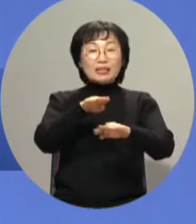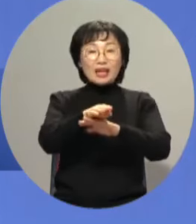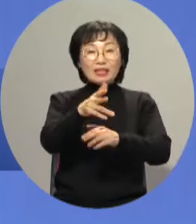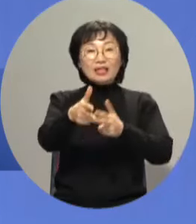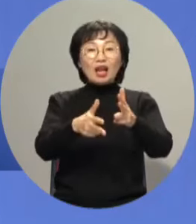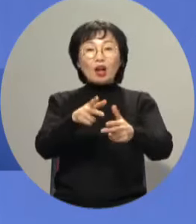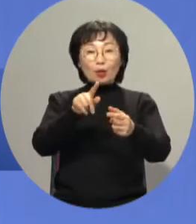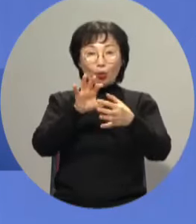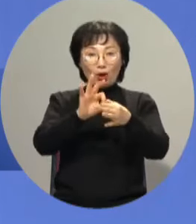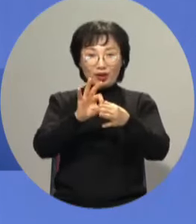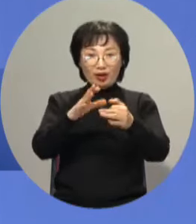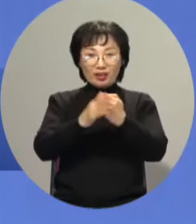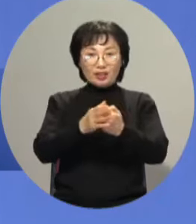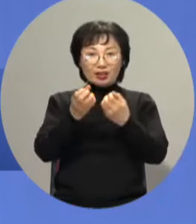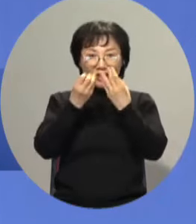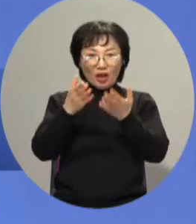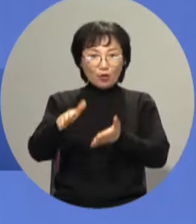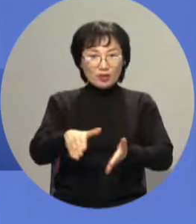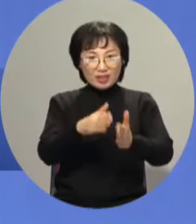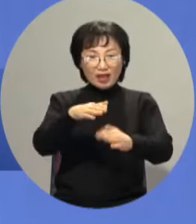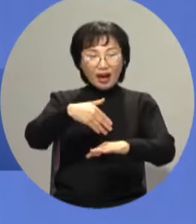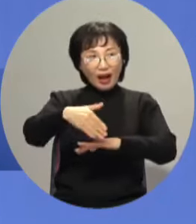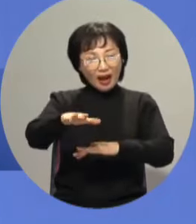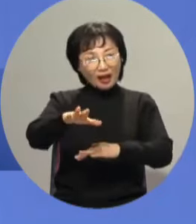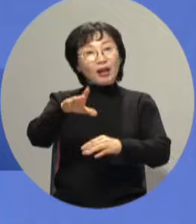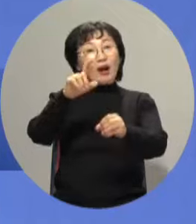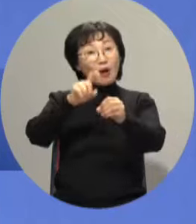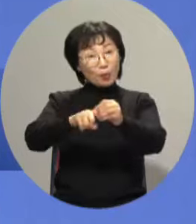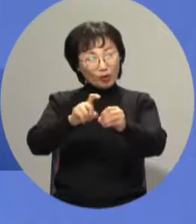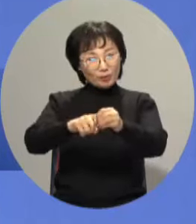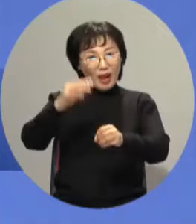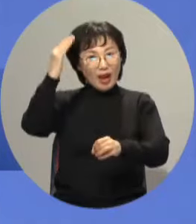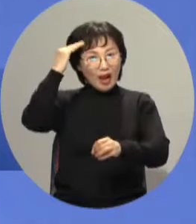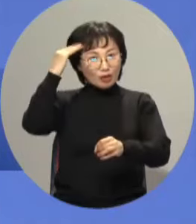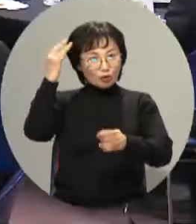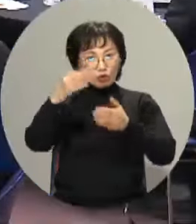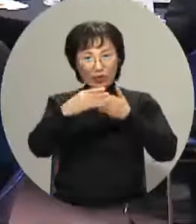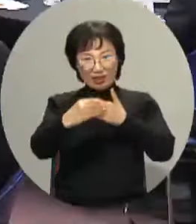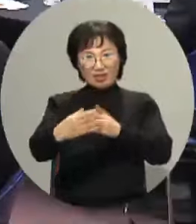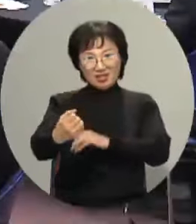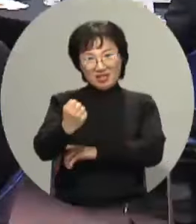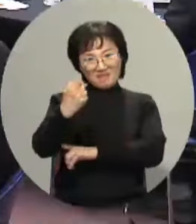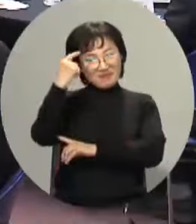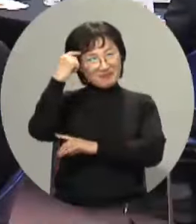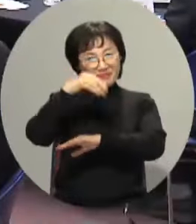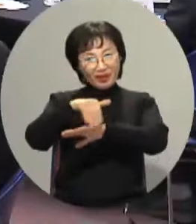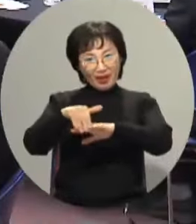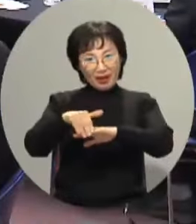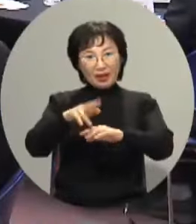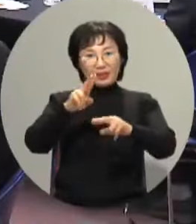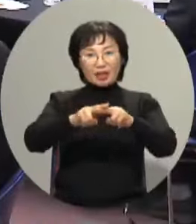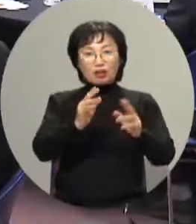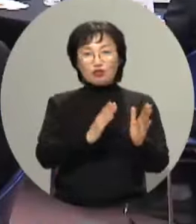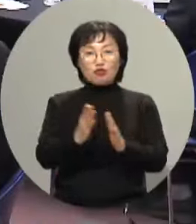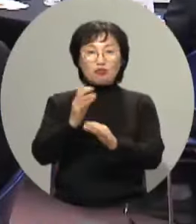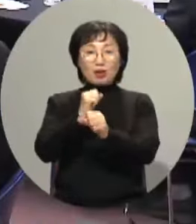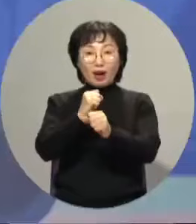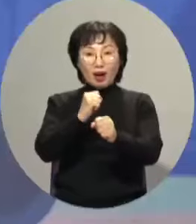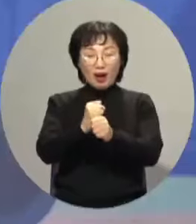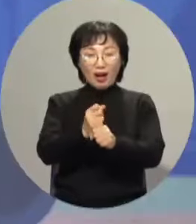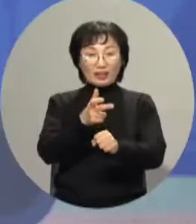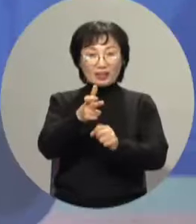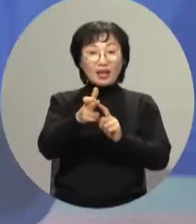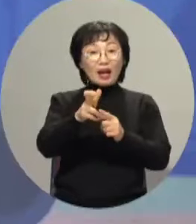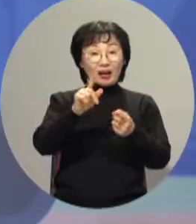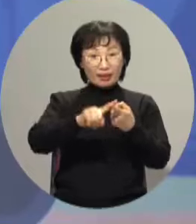관해서 새로운 길을 가는 것이 대한민국을 이끄는. 자리가 마련된 바탕엔